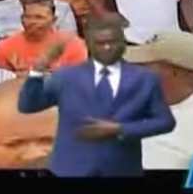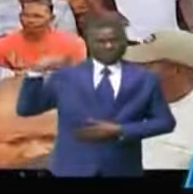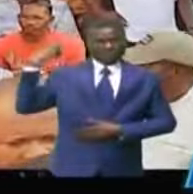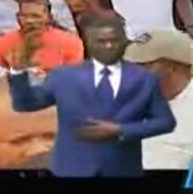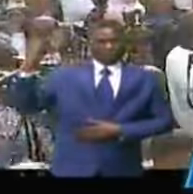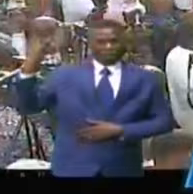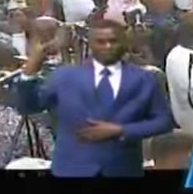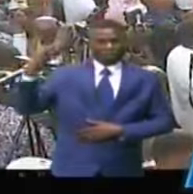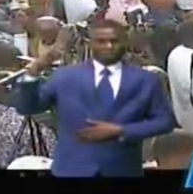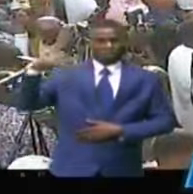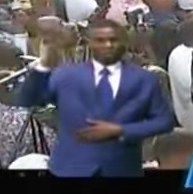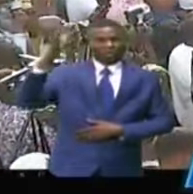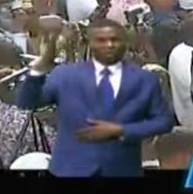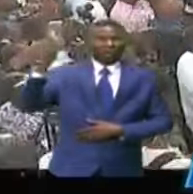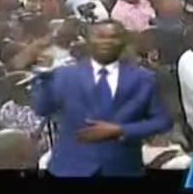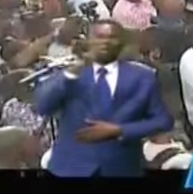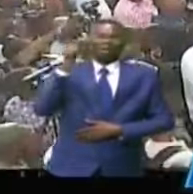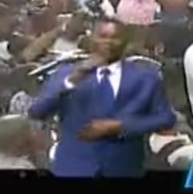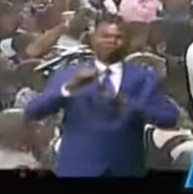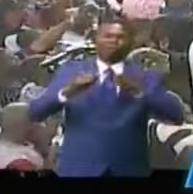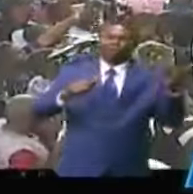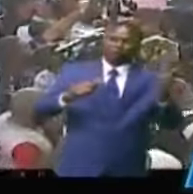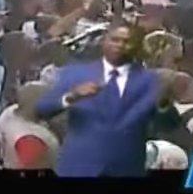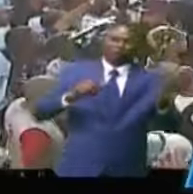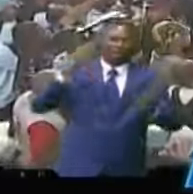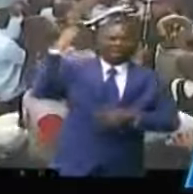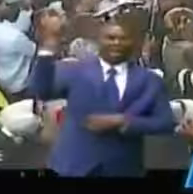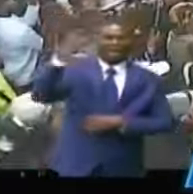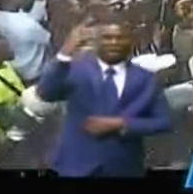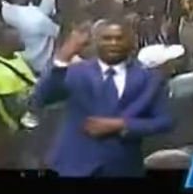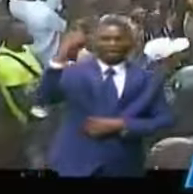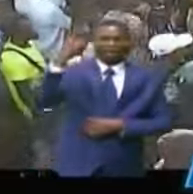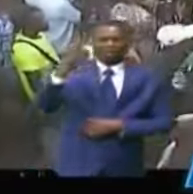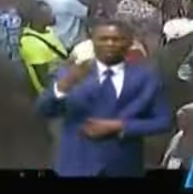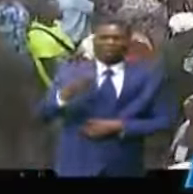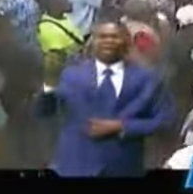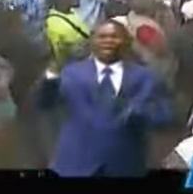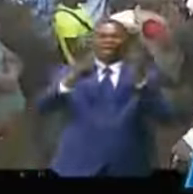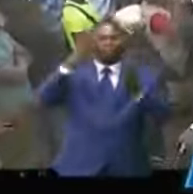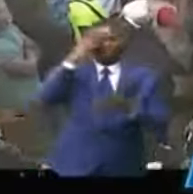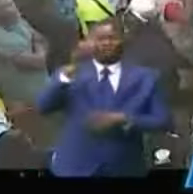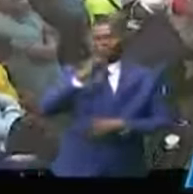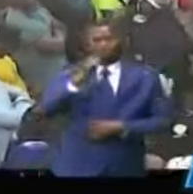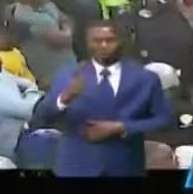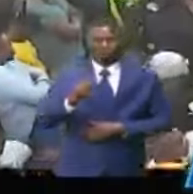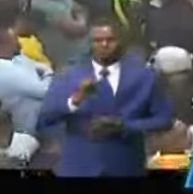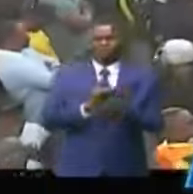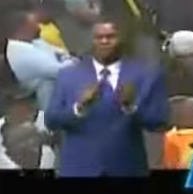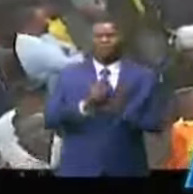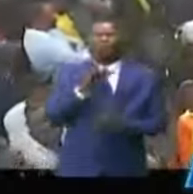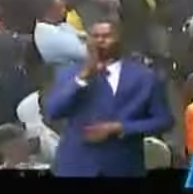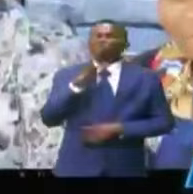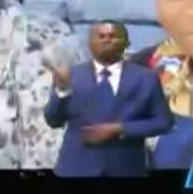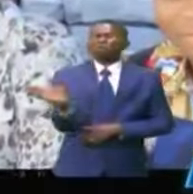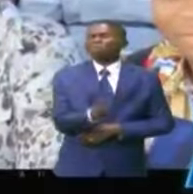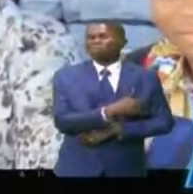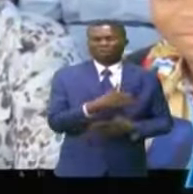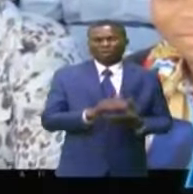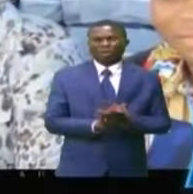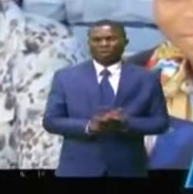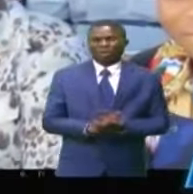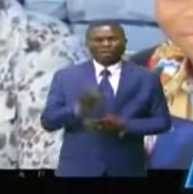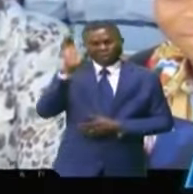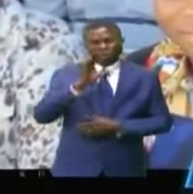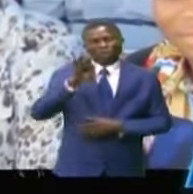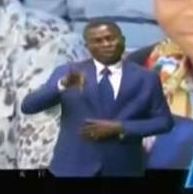des étrangers fabriqués par les médias internationaux sans ancrage populaire au pays sont des marionnettes, des impérialistes qui